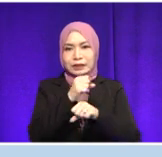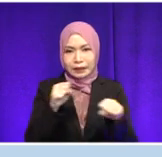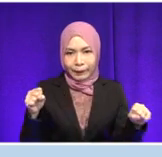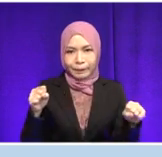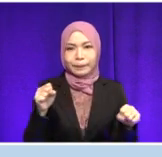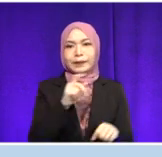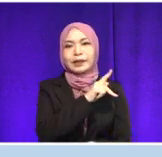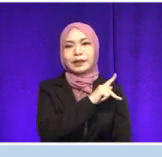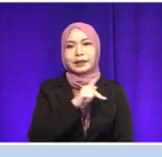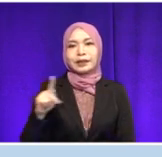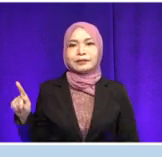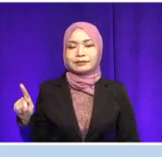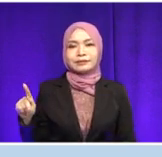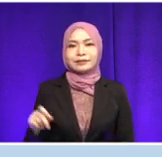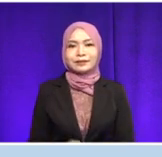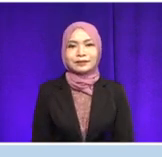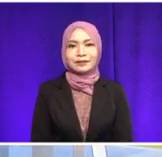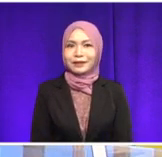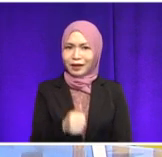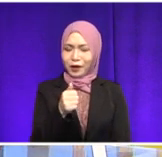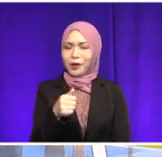apa tak sia-sia